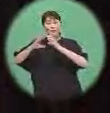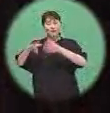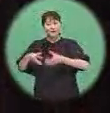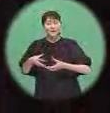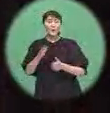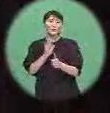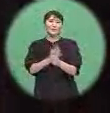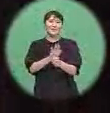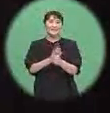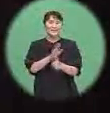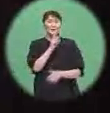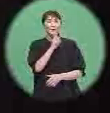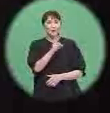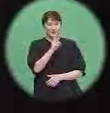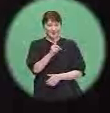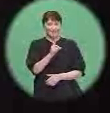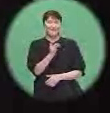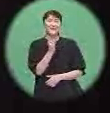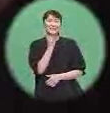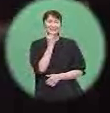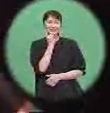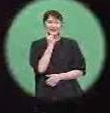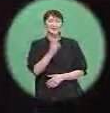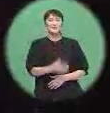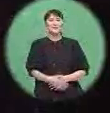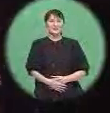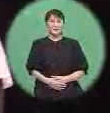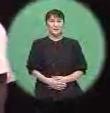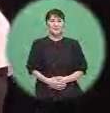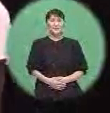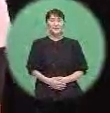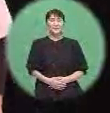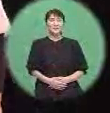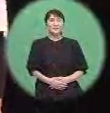支えていくと述べ学生たちに期待しました。